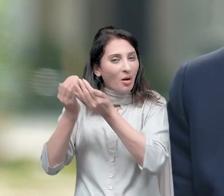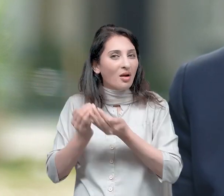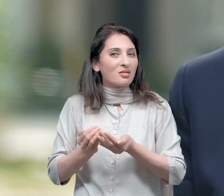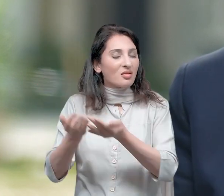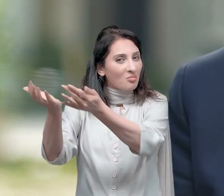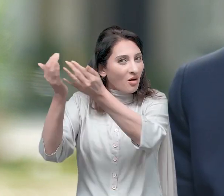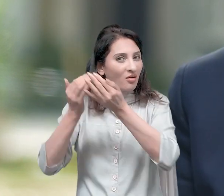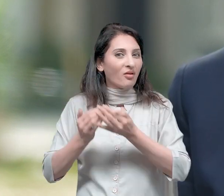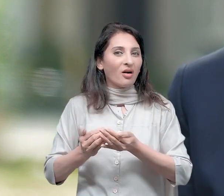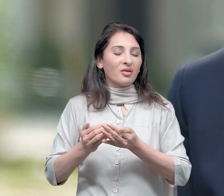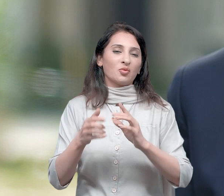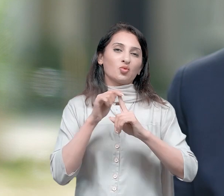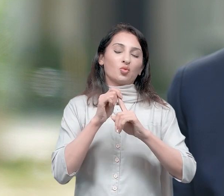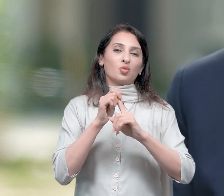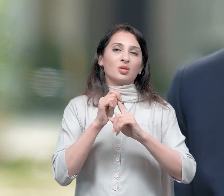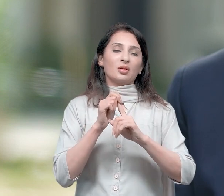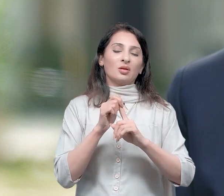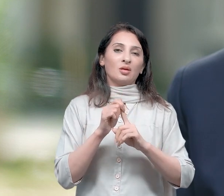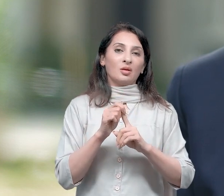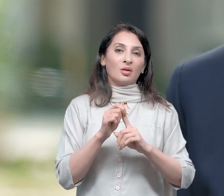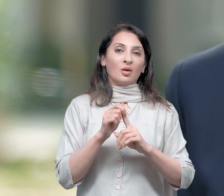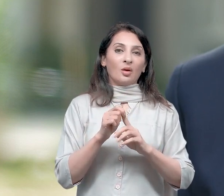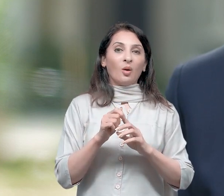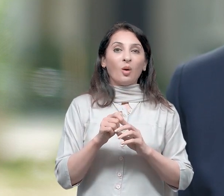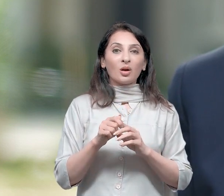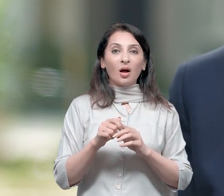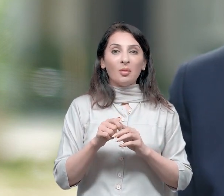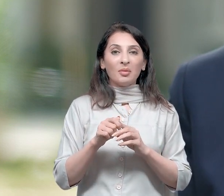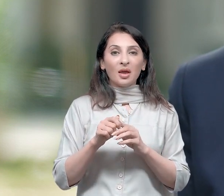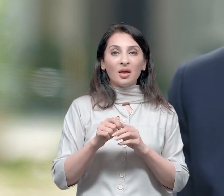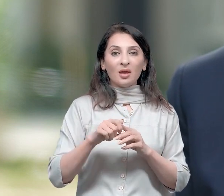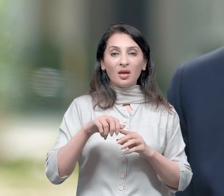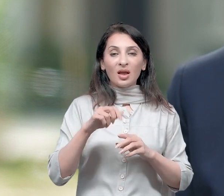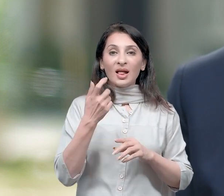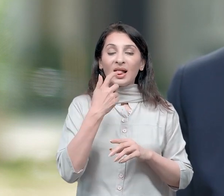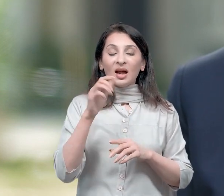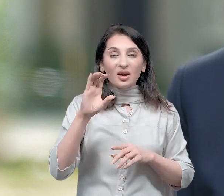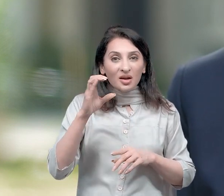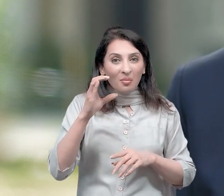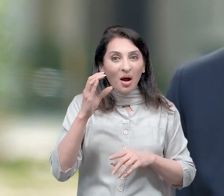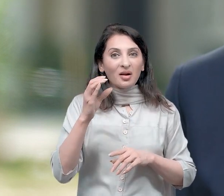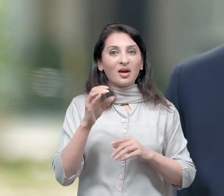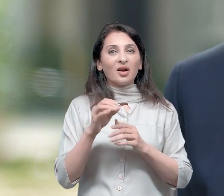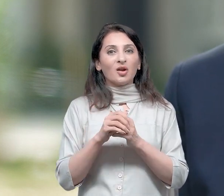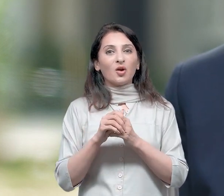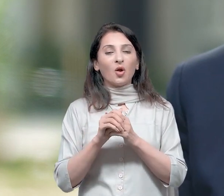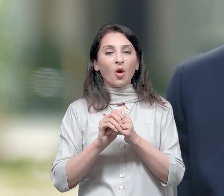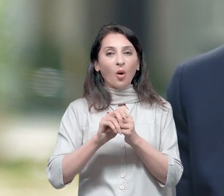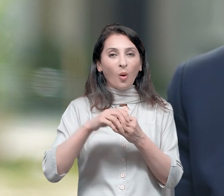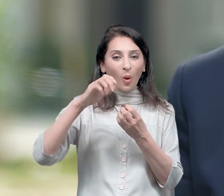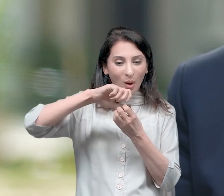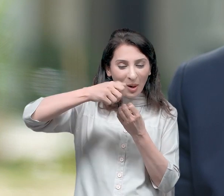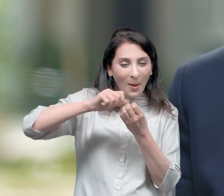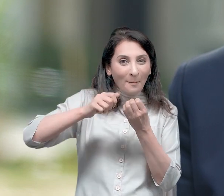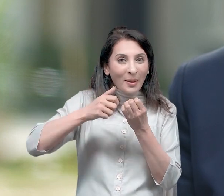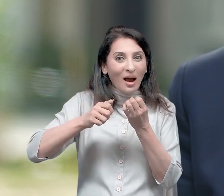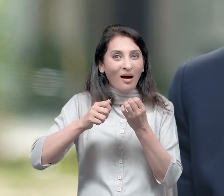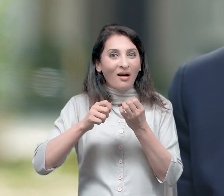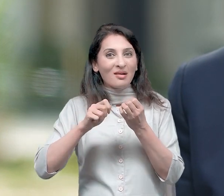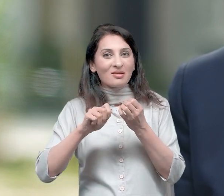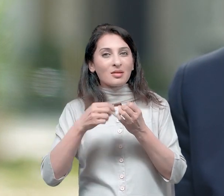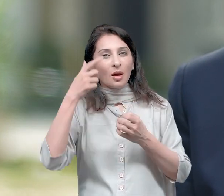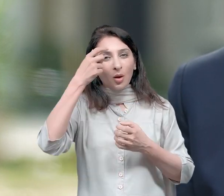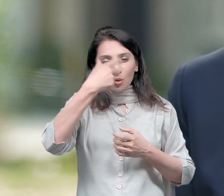کھانے پینے کی جو چھوٹی موٹی اشیاء تھیں اس طرف بھی ہم نے توجہ نہیں دی، اور ہم نے ایک وقت یہ بھی آ گیا کہ